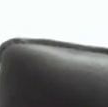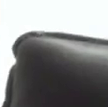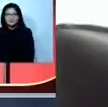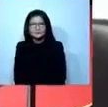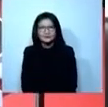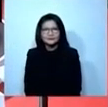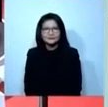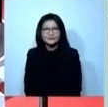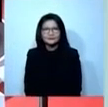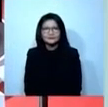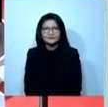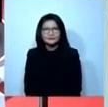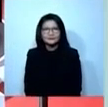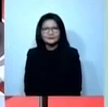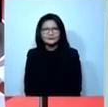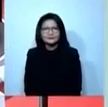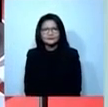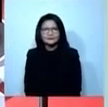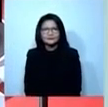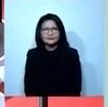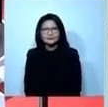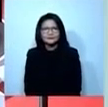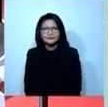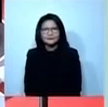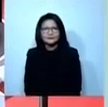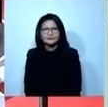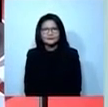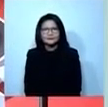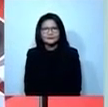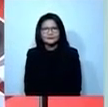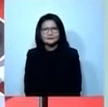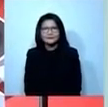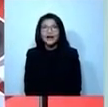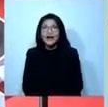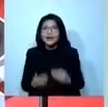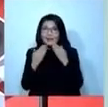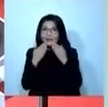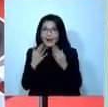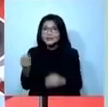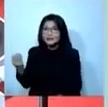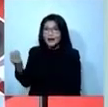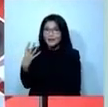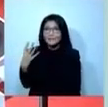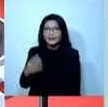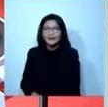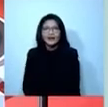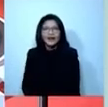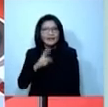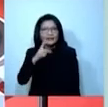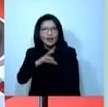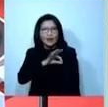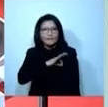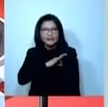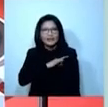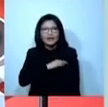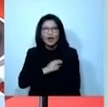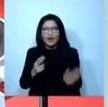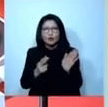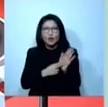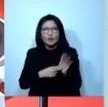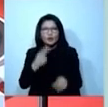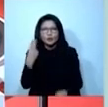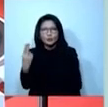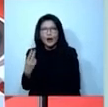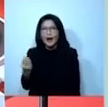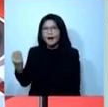terkait dengan kedalaman, terkait dengan artikulatif dan sebagainya. Jadi memang saya sih melihat ini baru tahap awal.